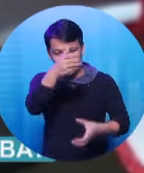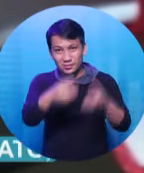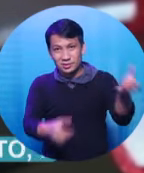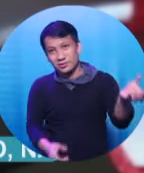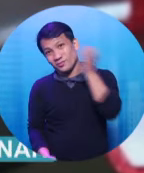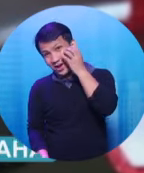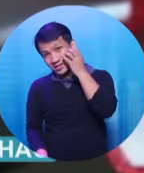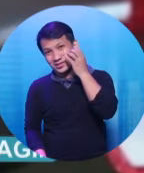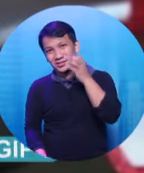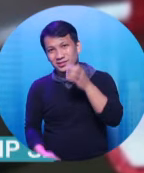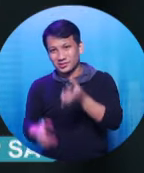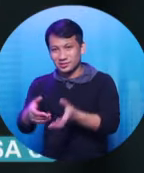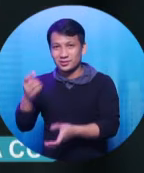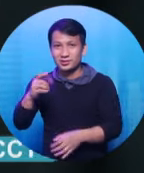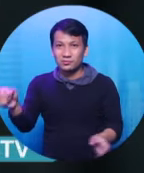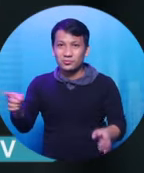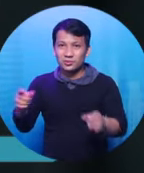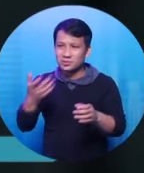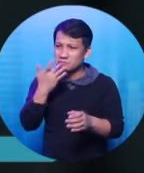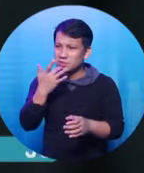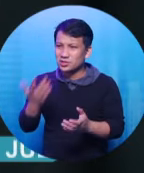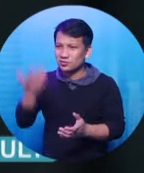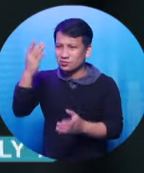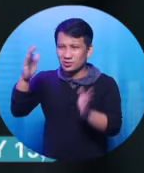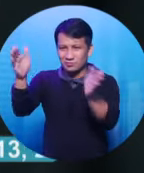ko, pati yung salamin na maliit.